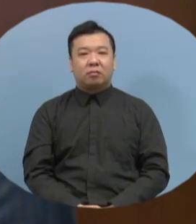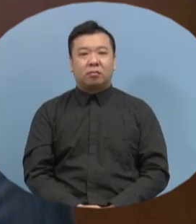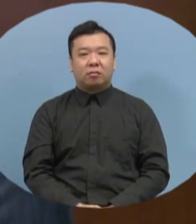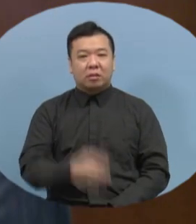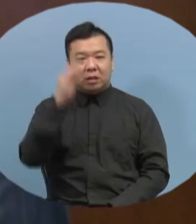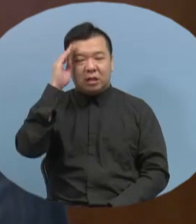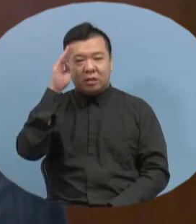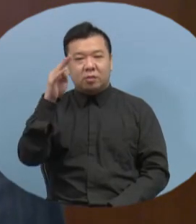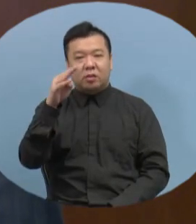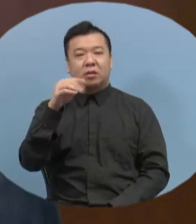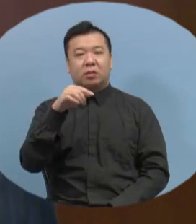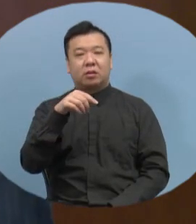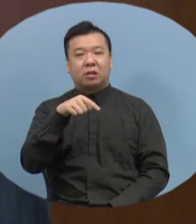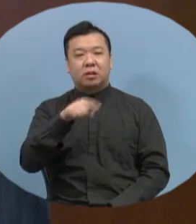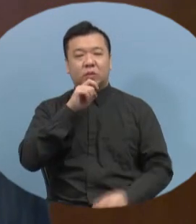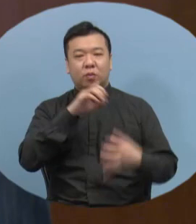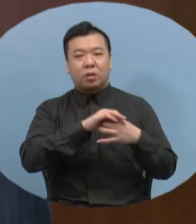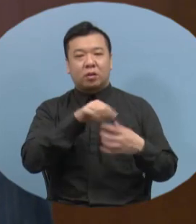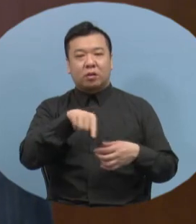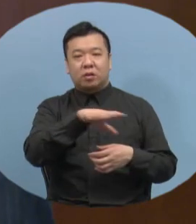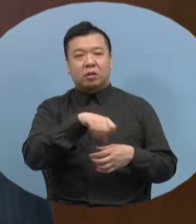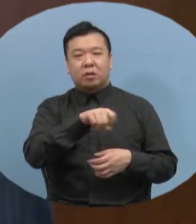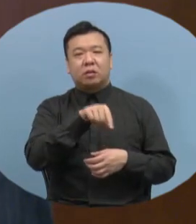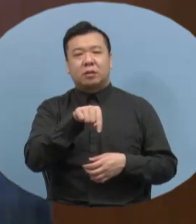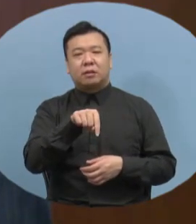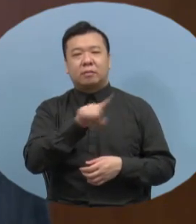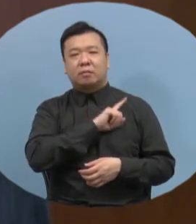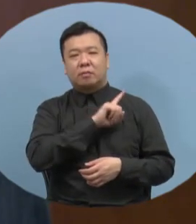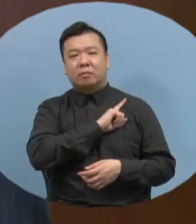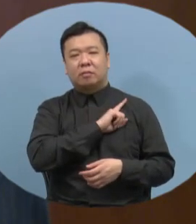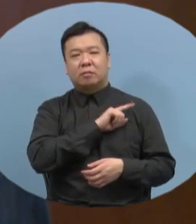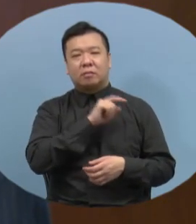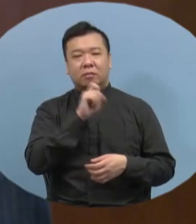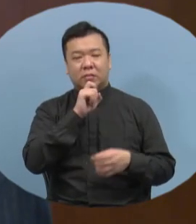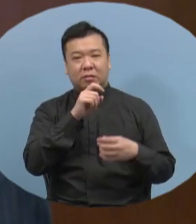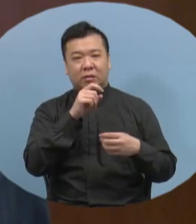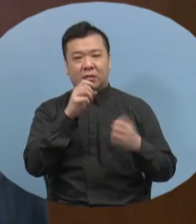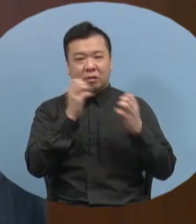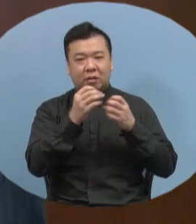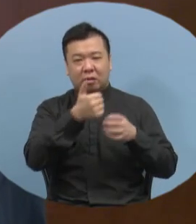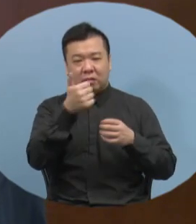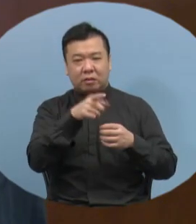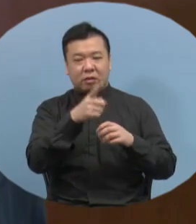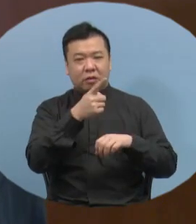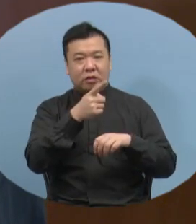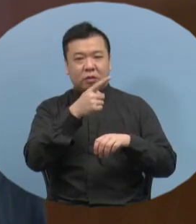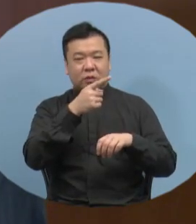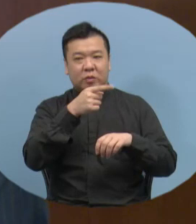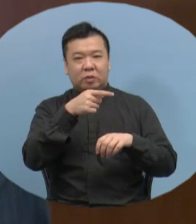希望通過他們自己協定的所謂初